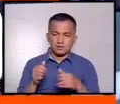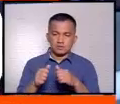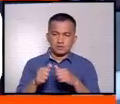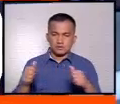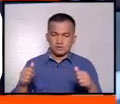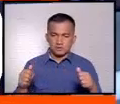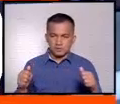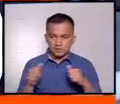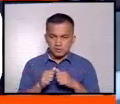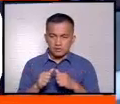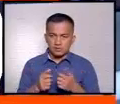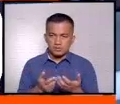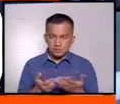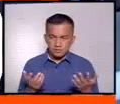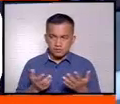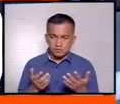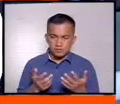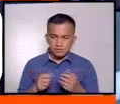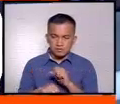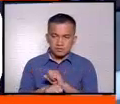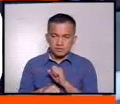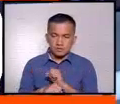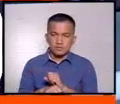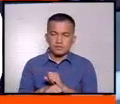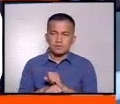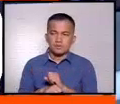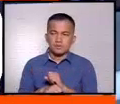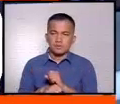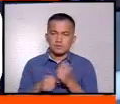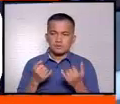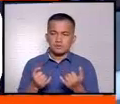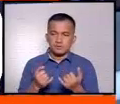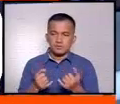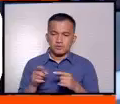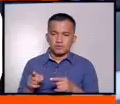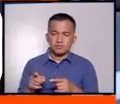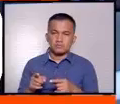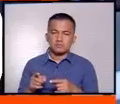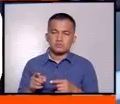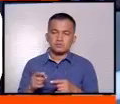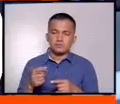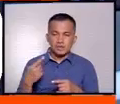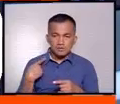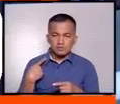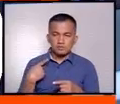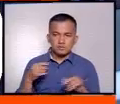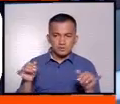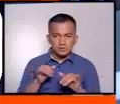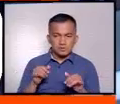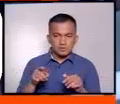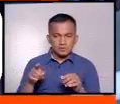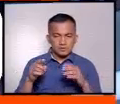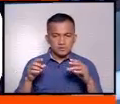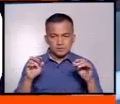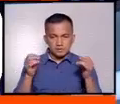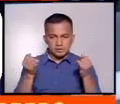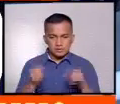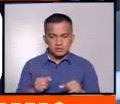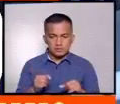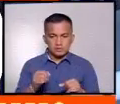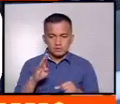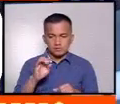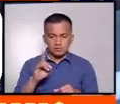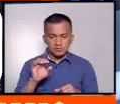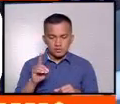parang sir, kung saan po siya nagtatrabaho. Ngayon po, kung meron pong ganyang usapin tulad ng board and